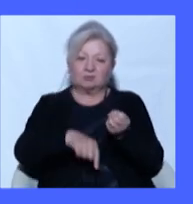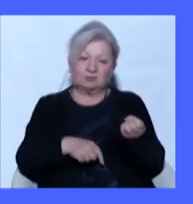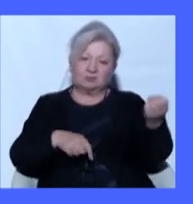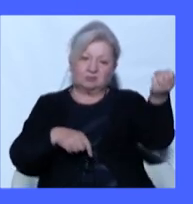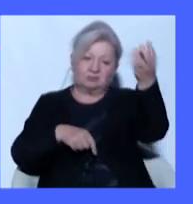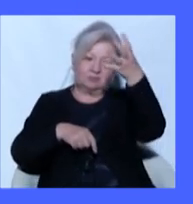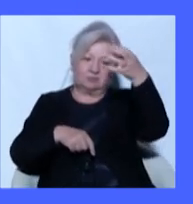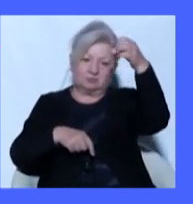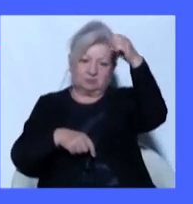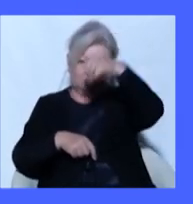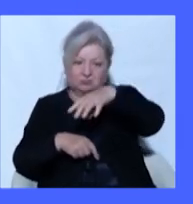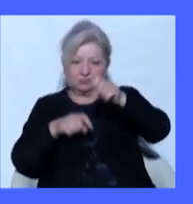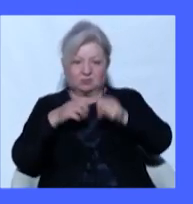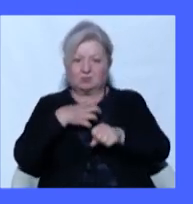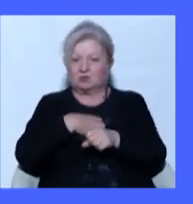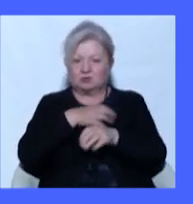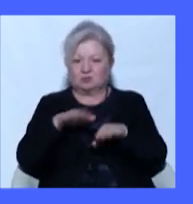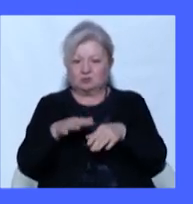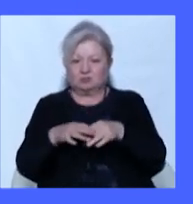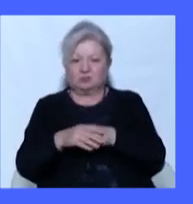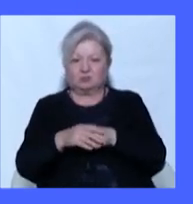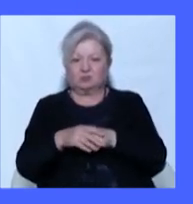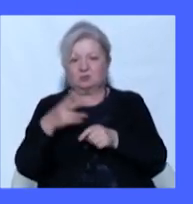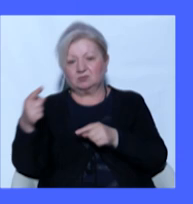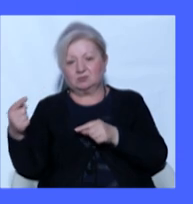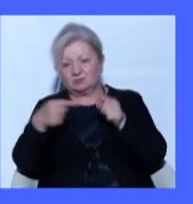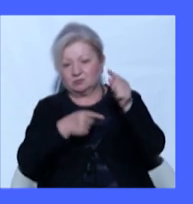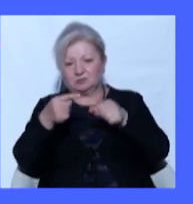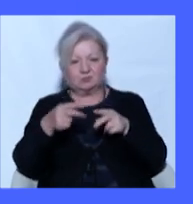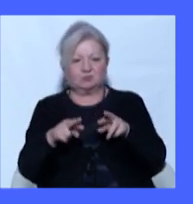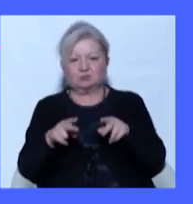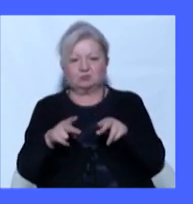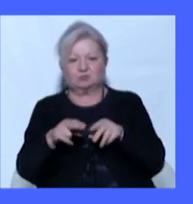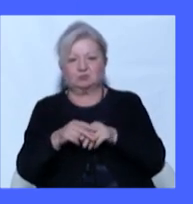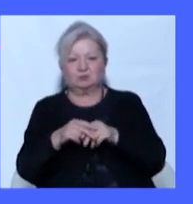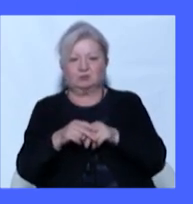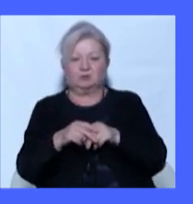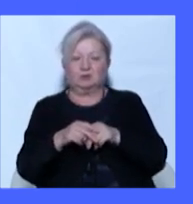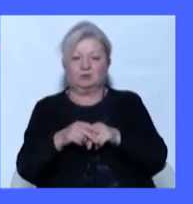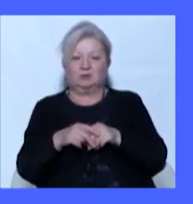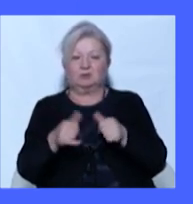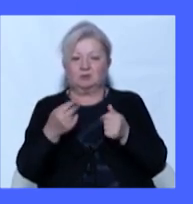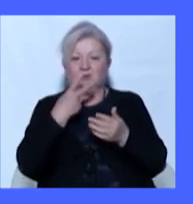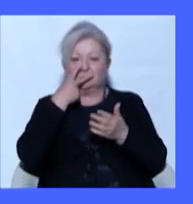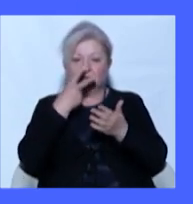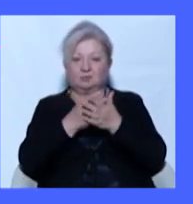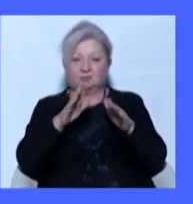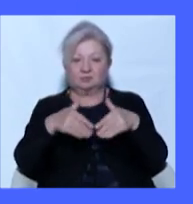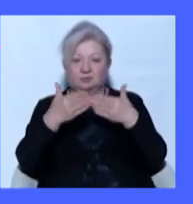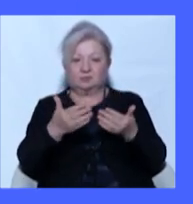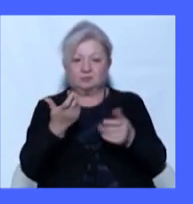აი ასეთნაირად და ქვევიდან ზევით მივანათოთ. არა აქვს